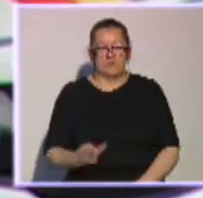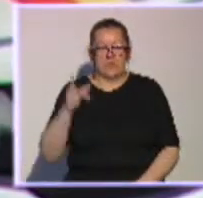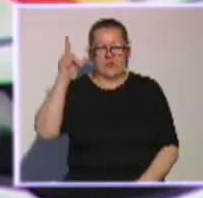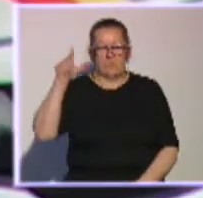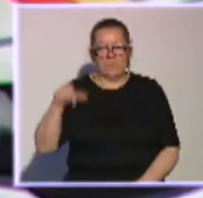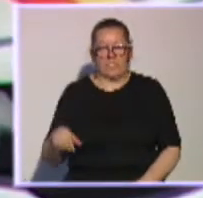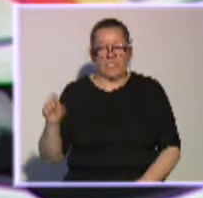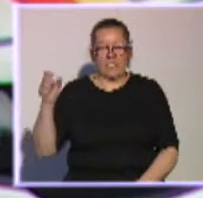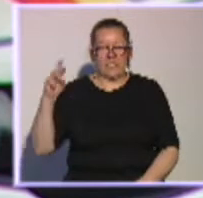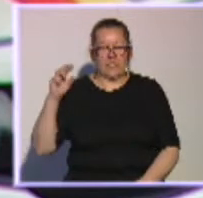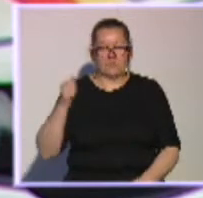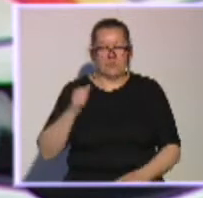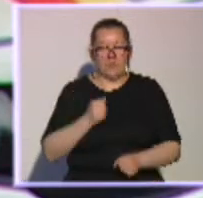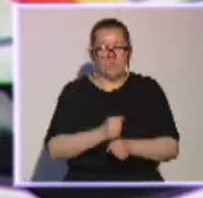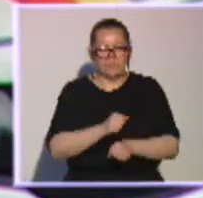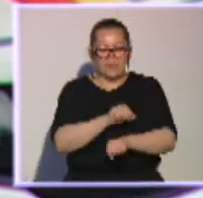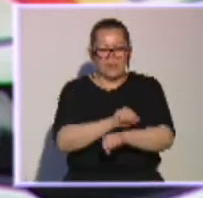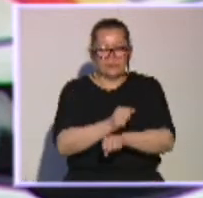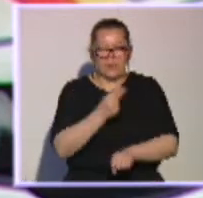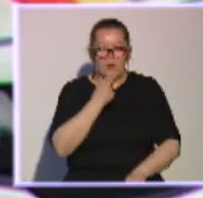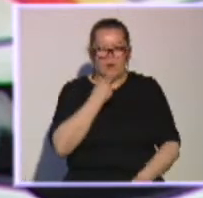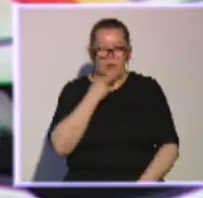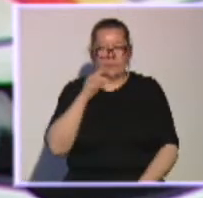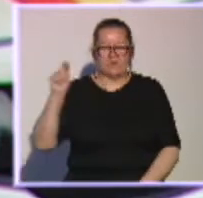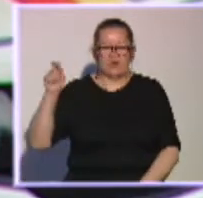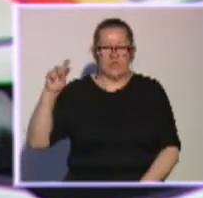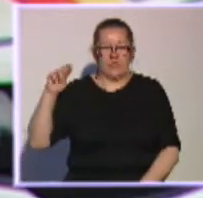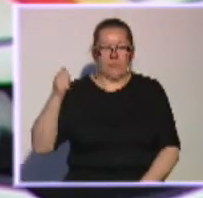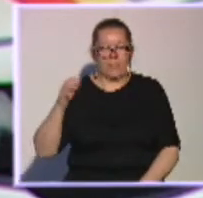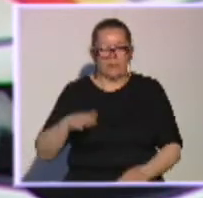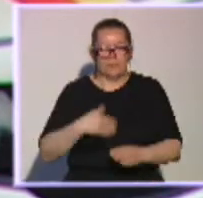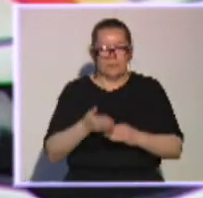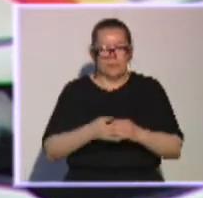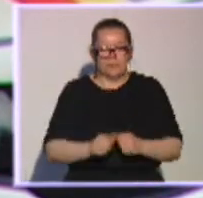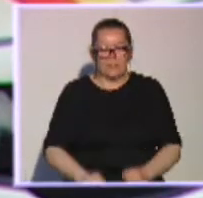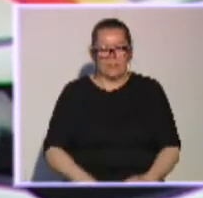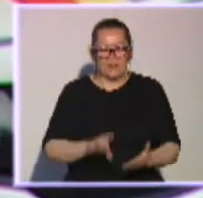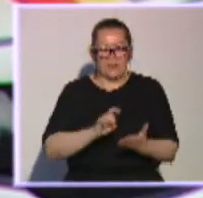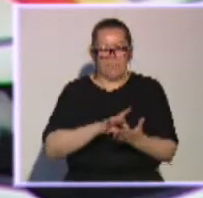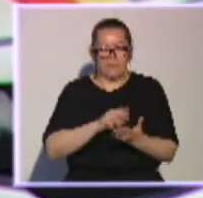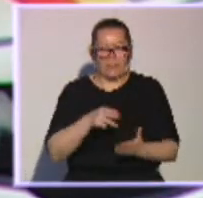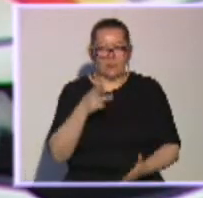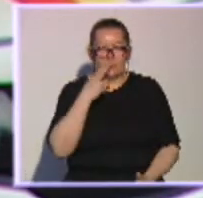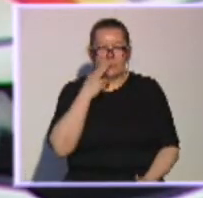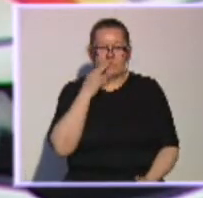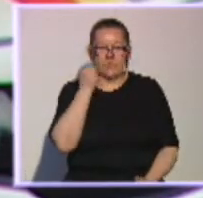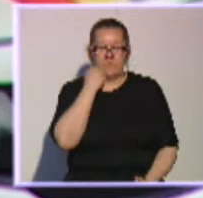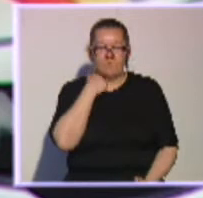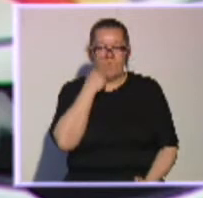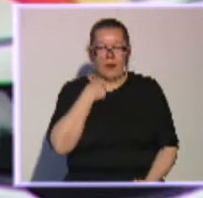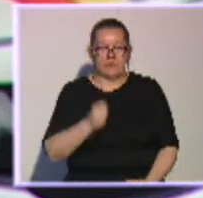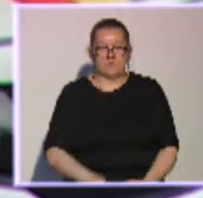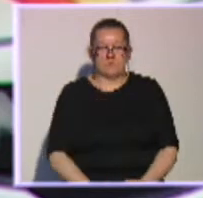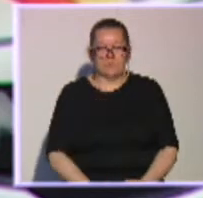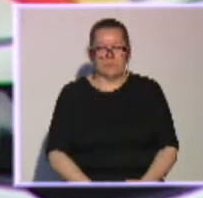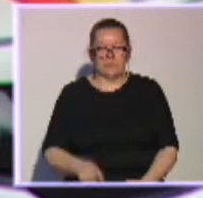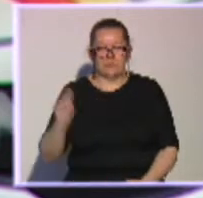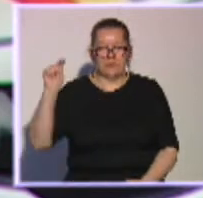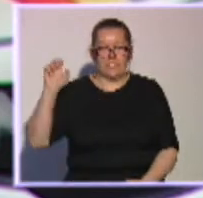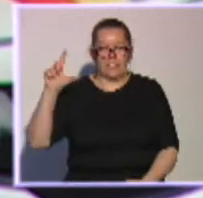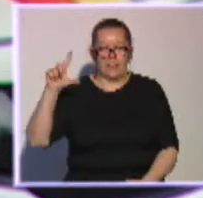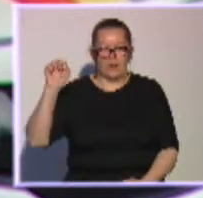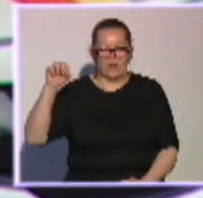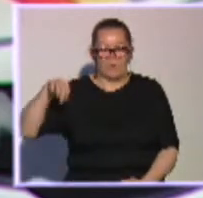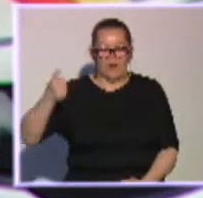Trei persoane din județul Călărași au fost reținute de polițiștii teleormăneni după ce au fost descoperite că vindeau tutun nemarcat fiscal pe